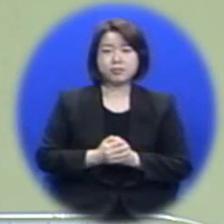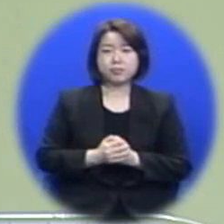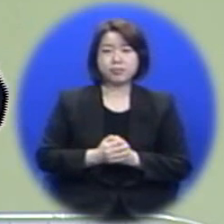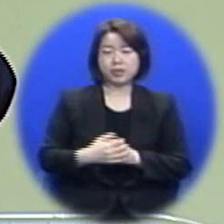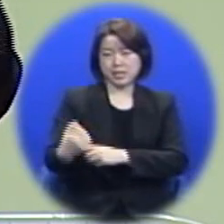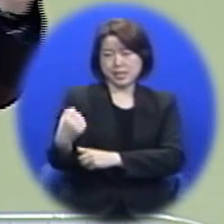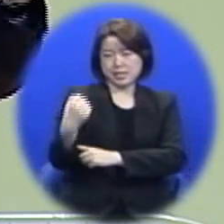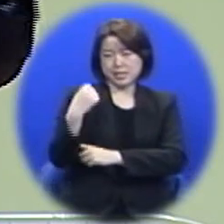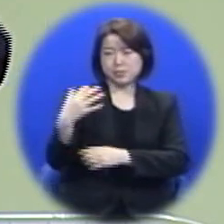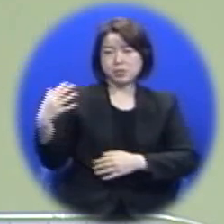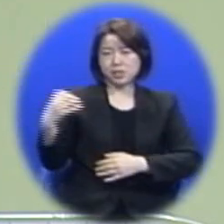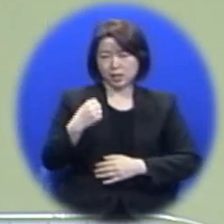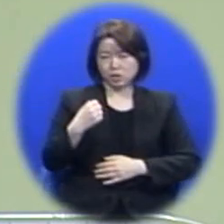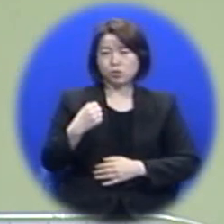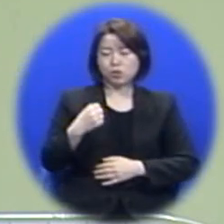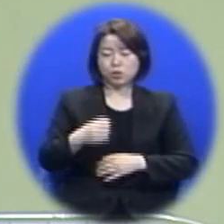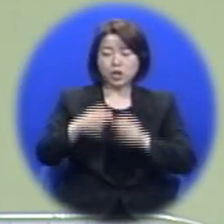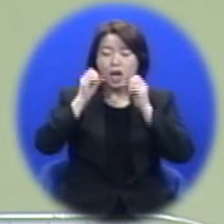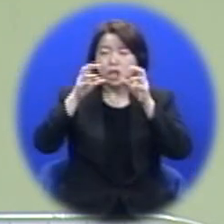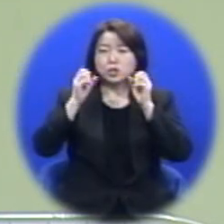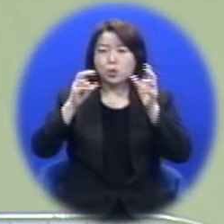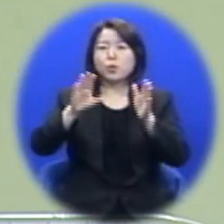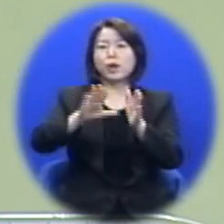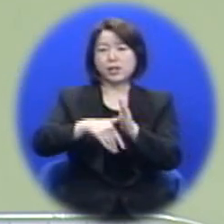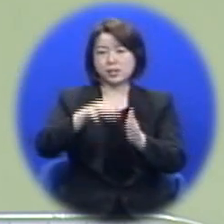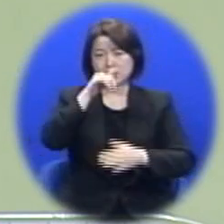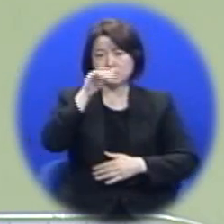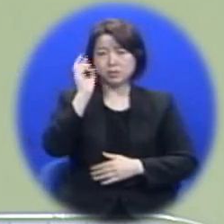힘을 가지고 선교 했던 때가 있습니다